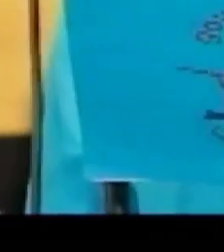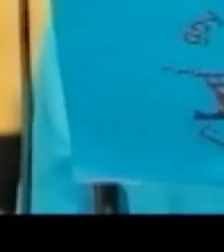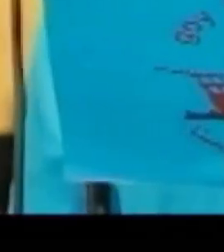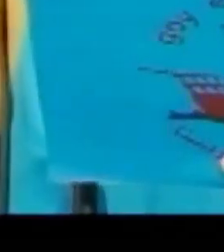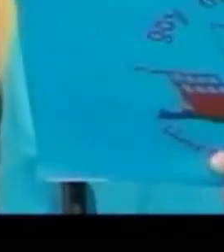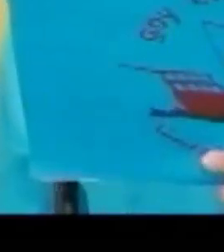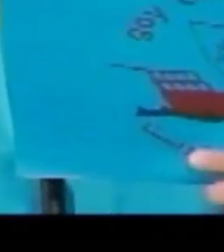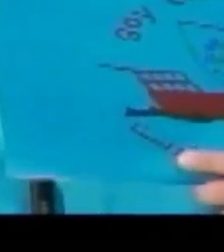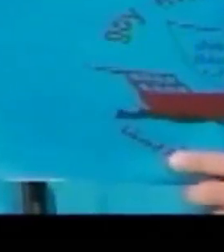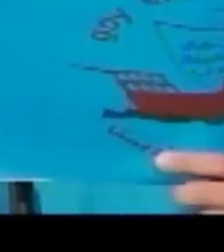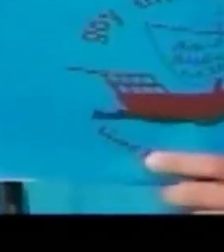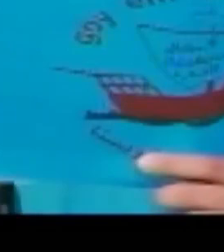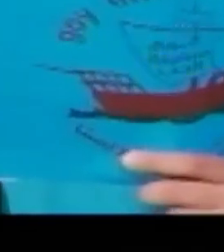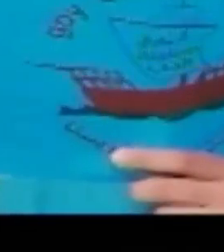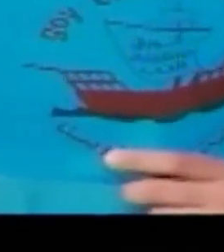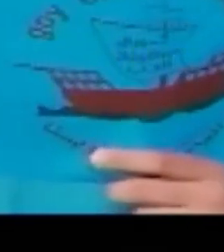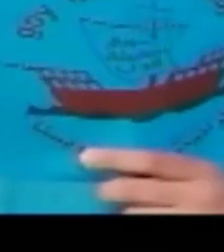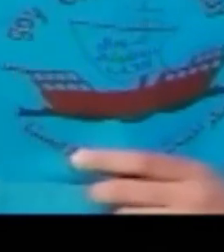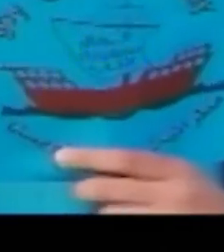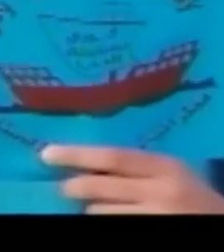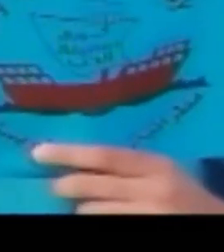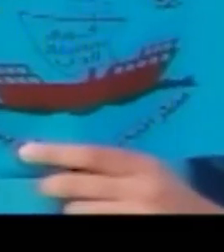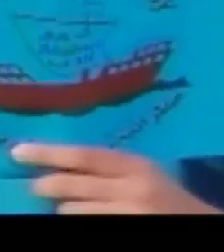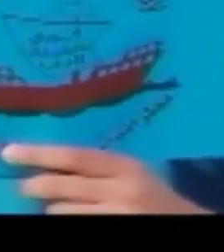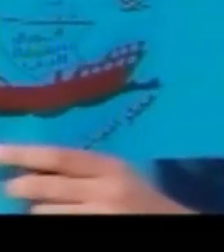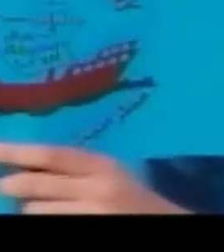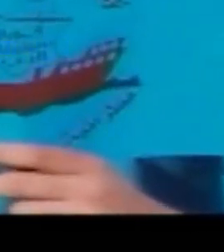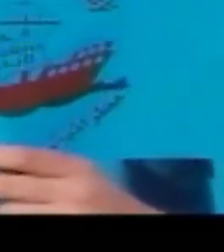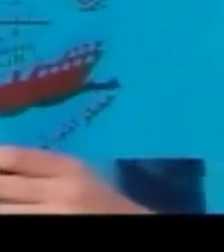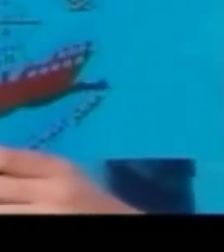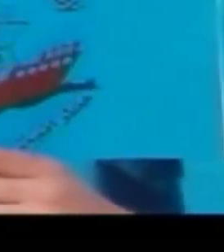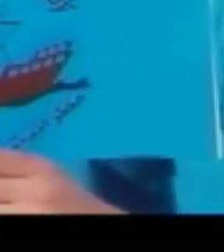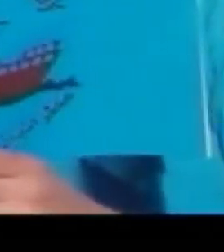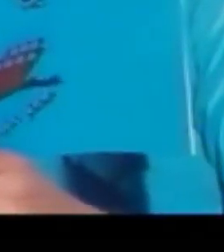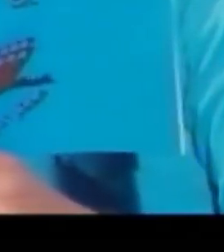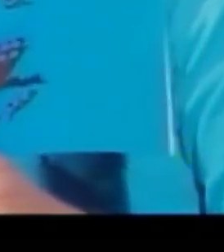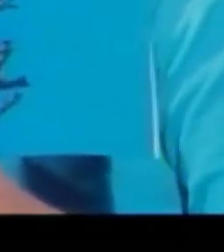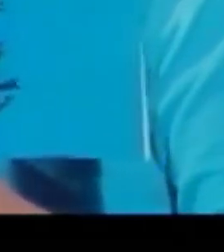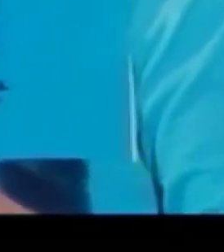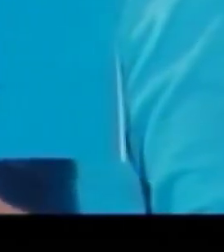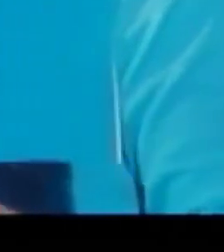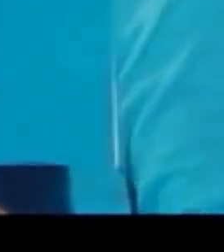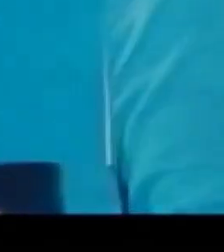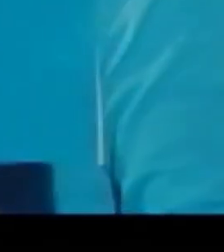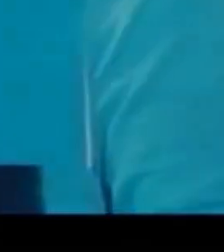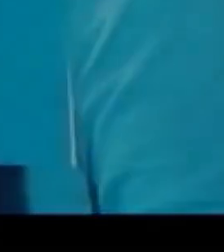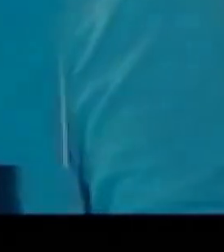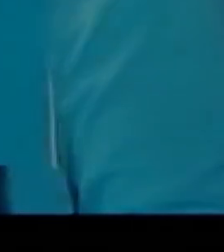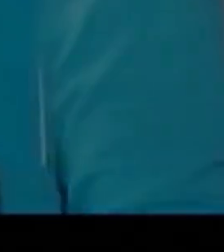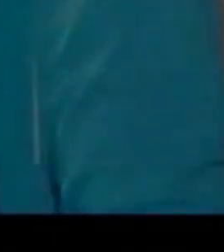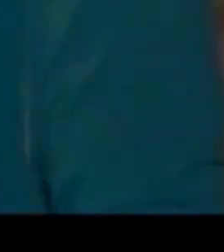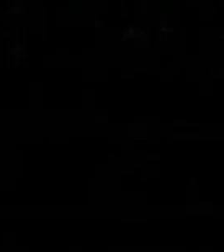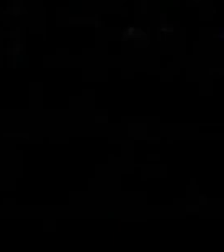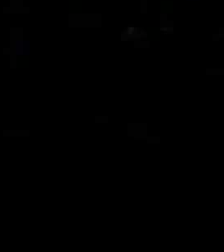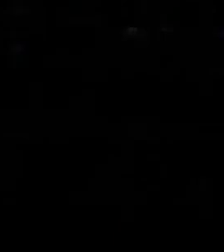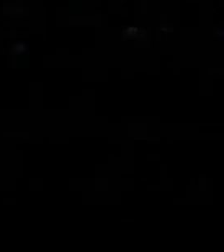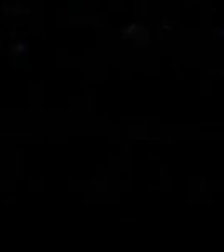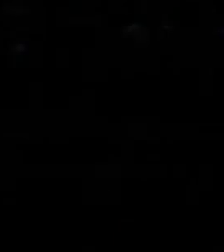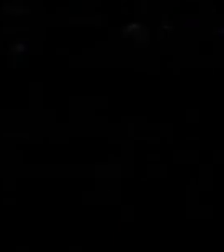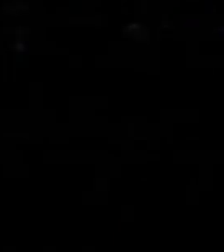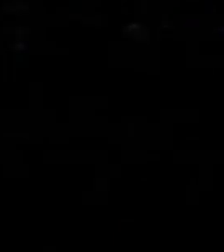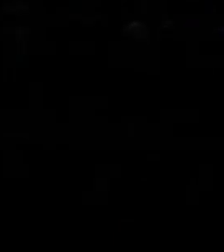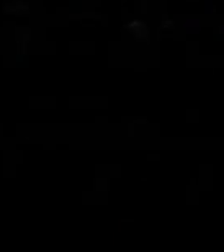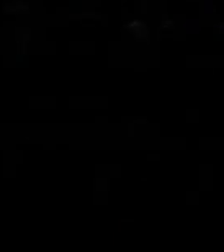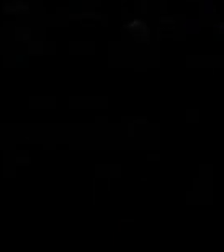وسط القداس دليل شفاعت القديسي يديك شعور